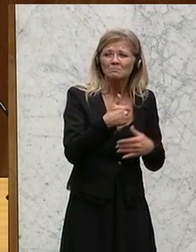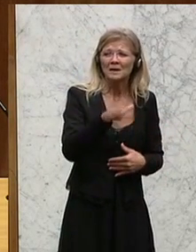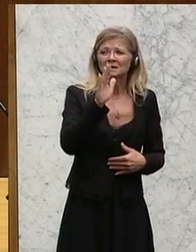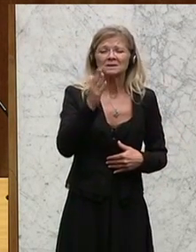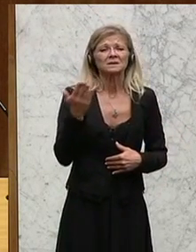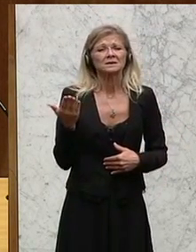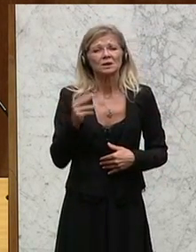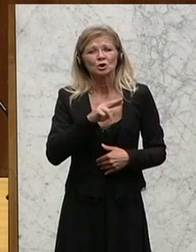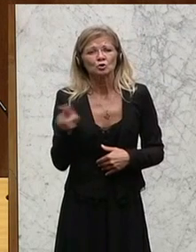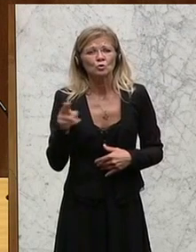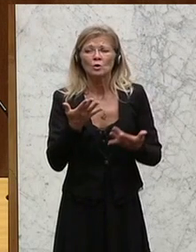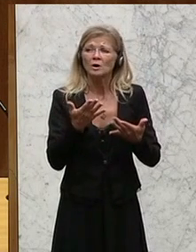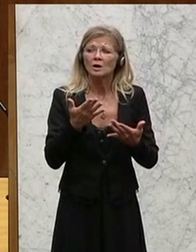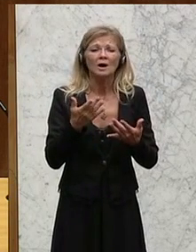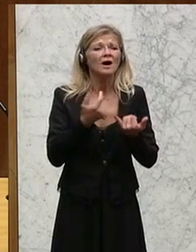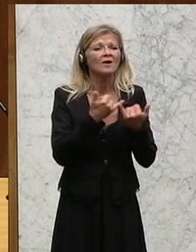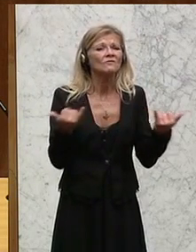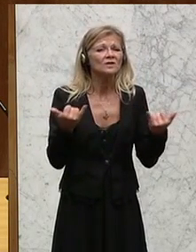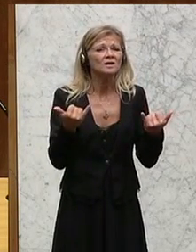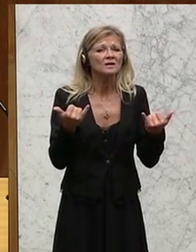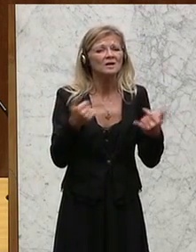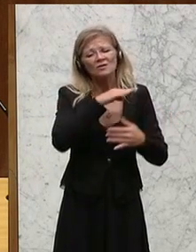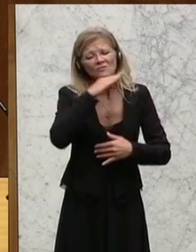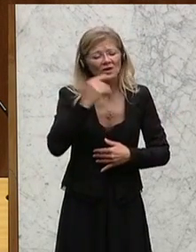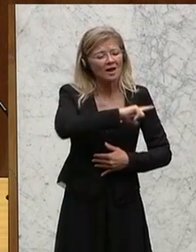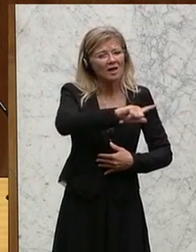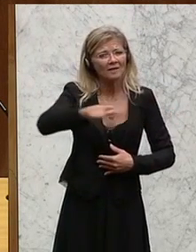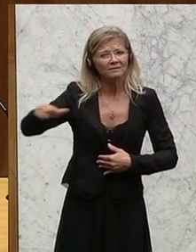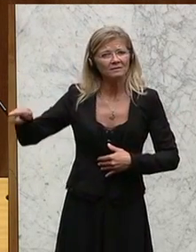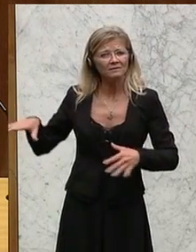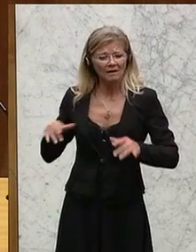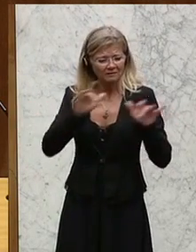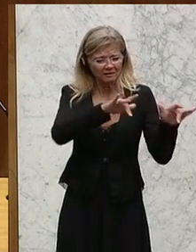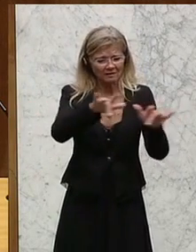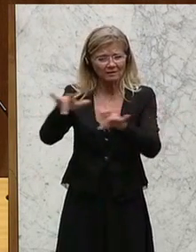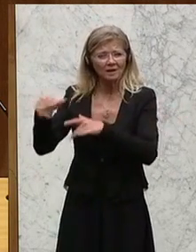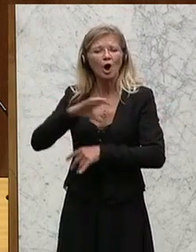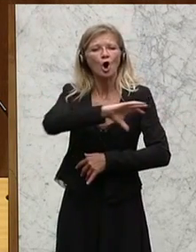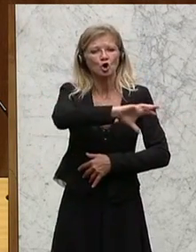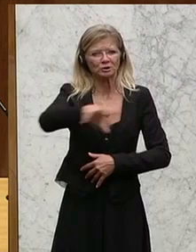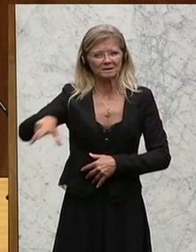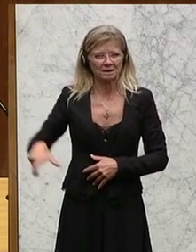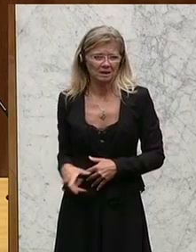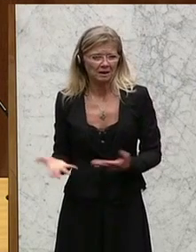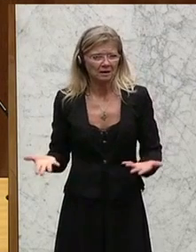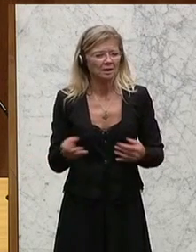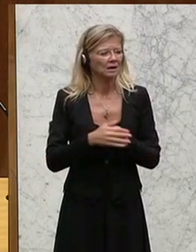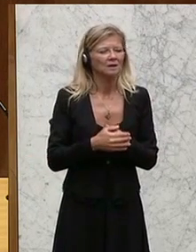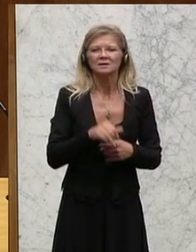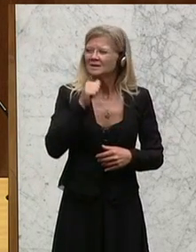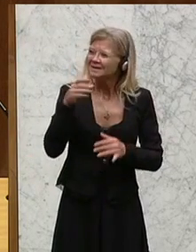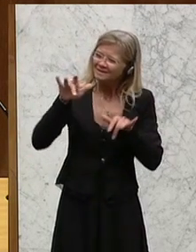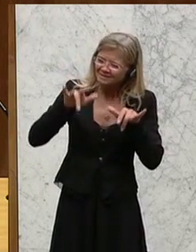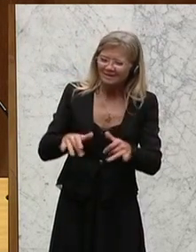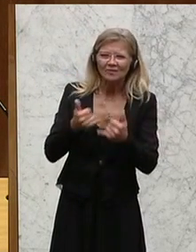in multinational tätigen Konzernen statt, angelehnt an eine universitäre Infrastruktur, die